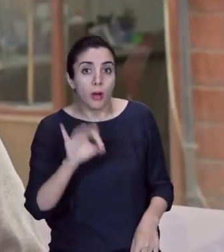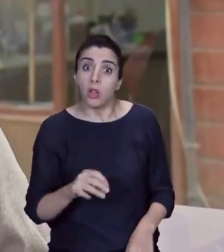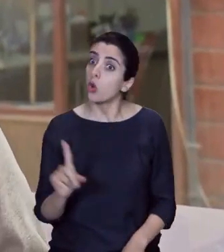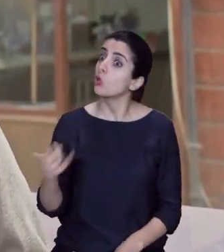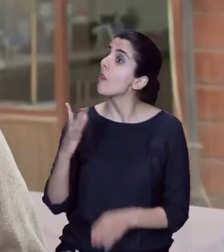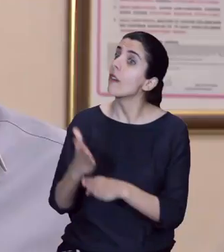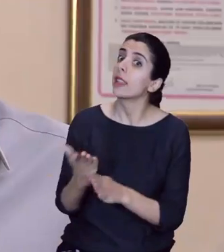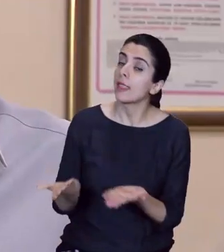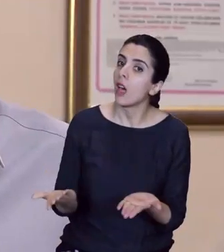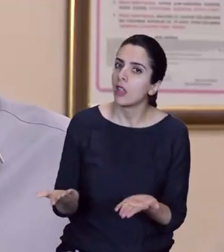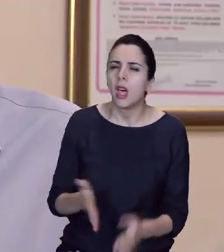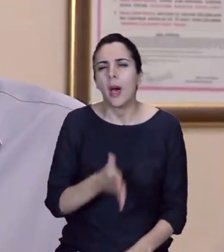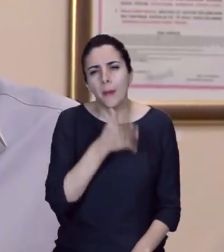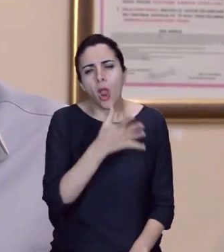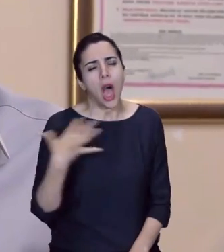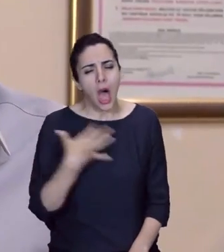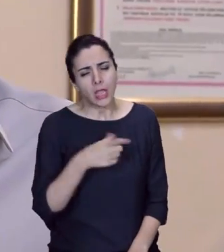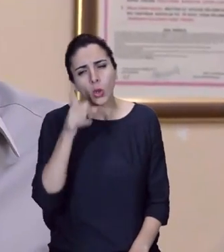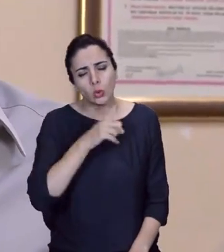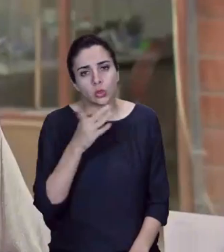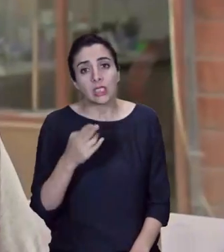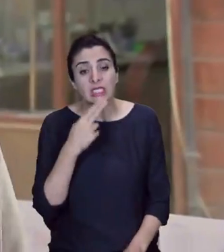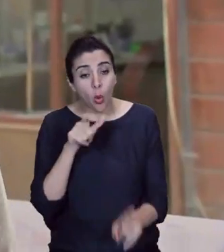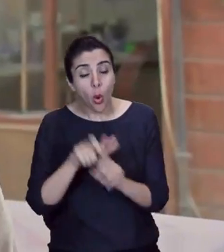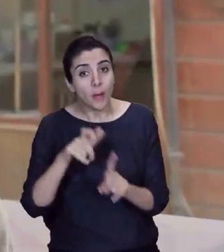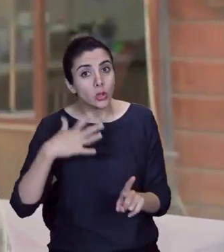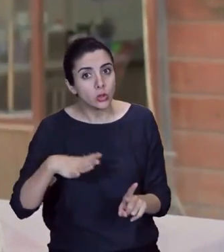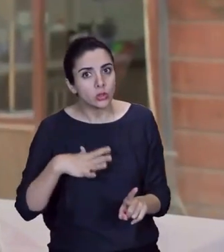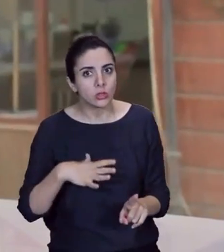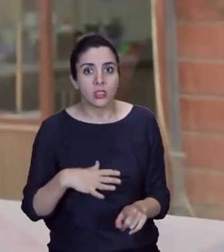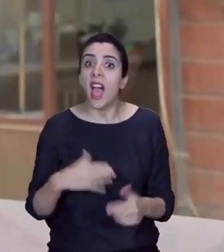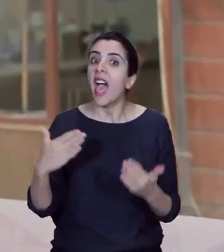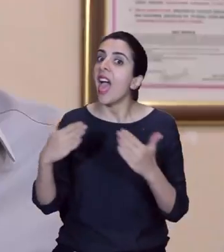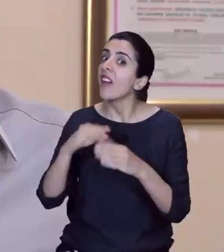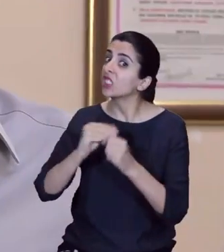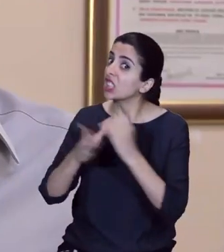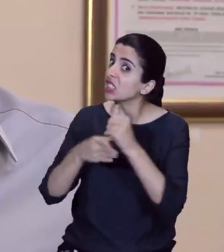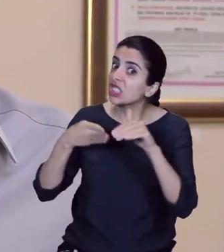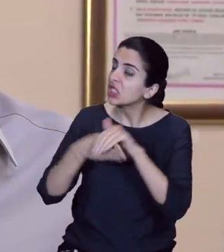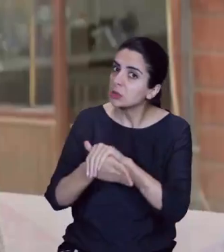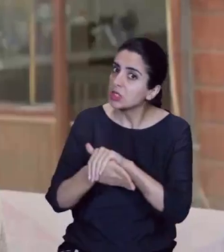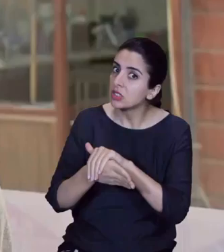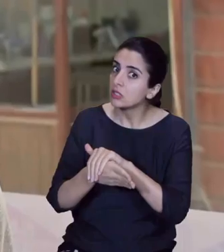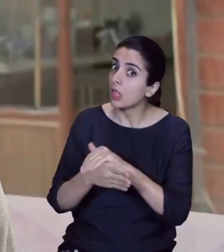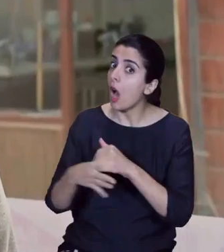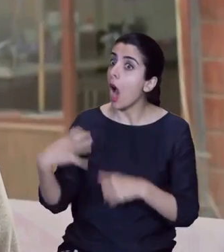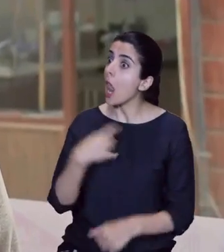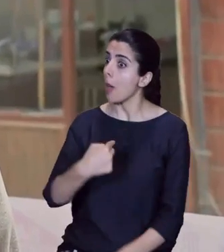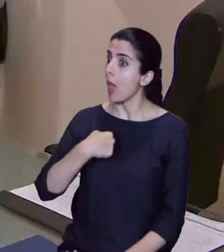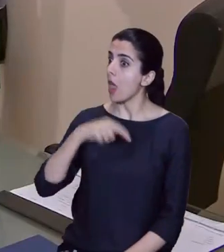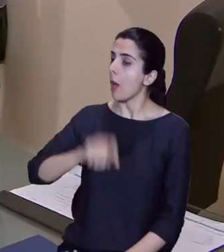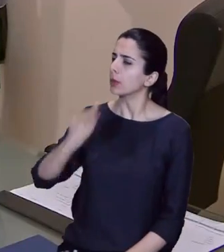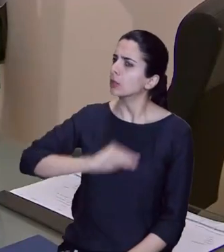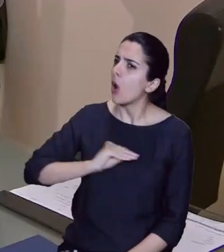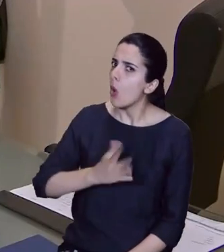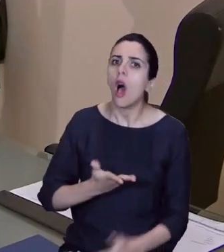Allah Allah, neden acaba? Neden olacak? Anne sonuçta bu. Kızını korumak ister Koray kardeş. Evlerine hırsız girmiş. Annesi benim yaptığımı